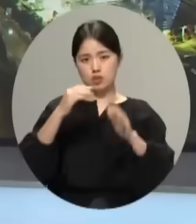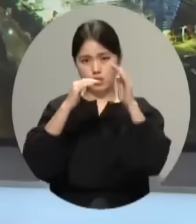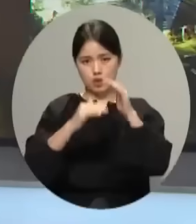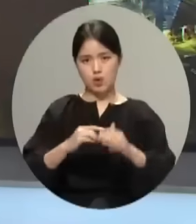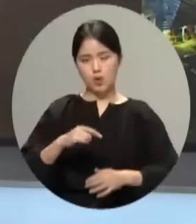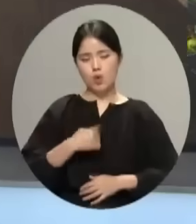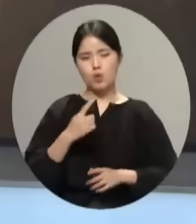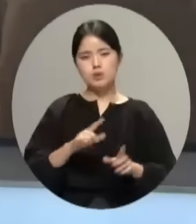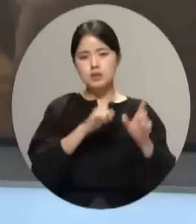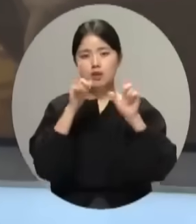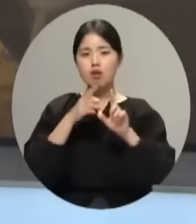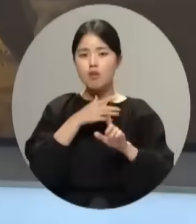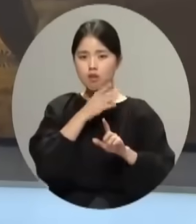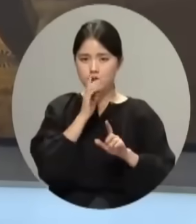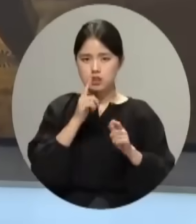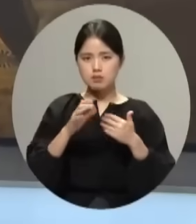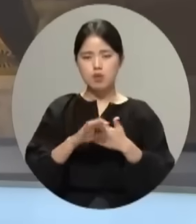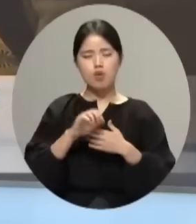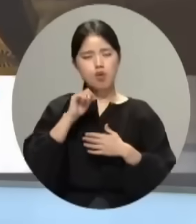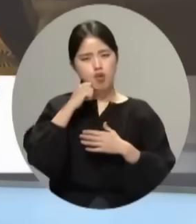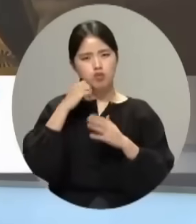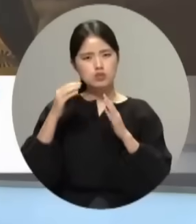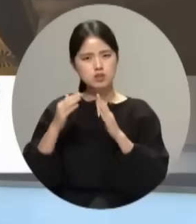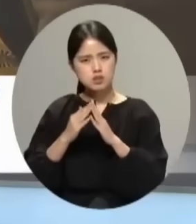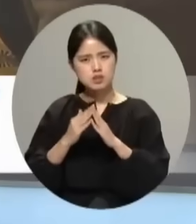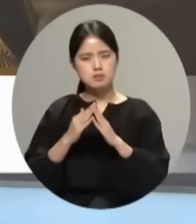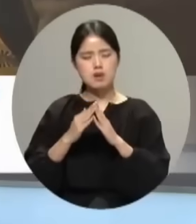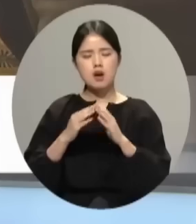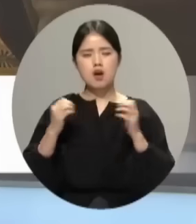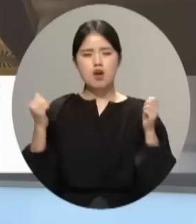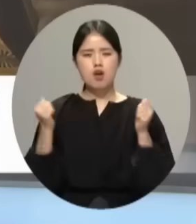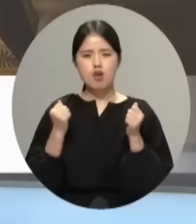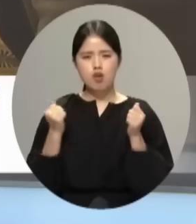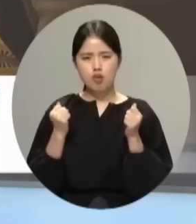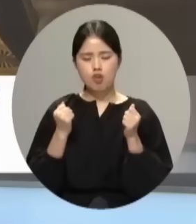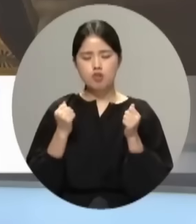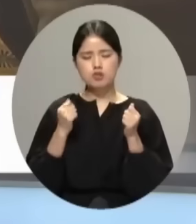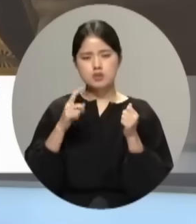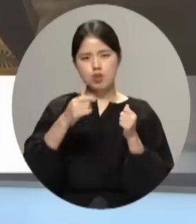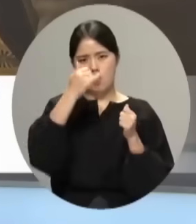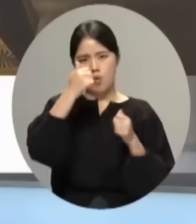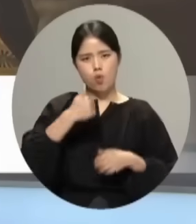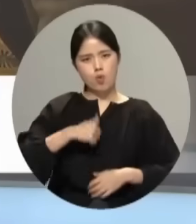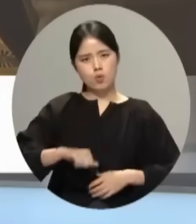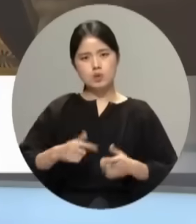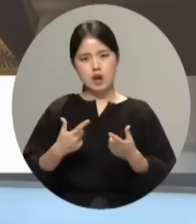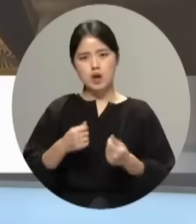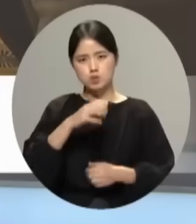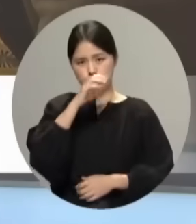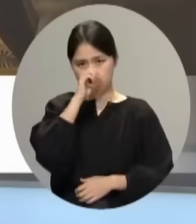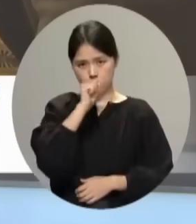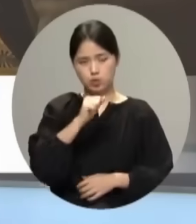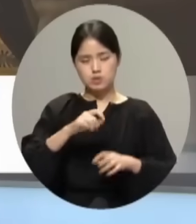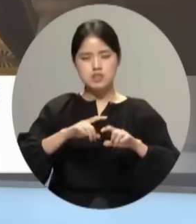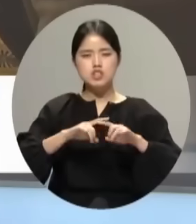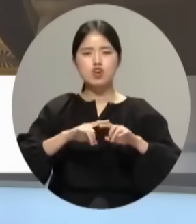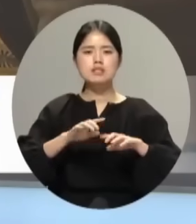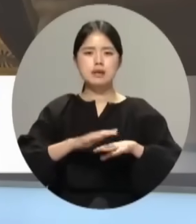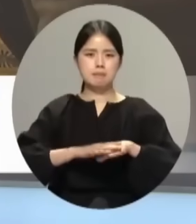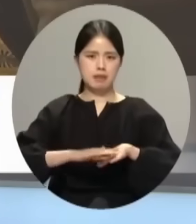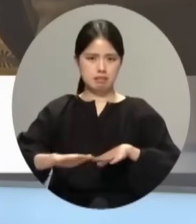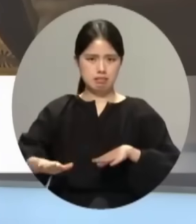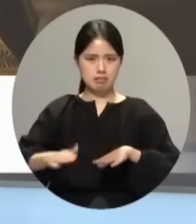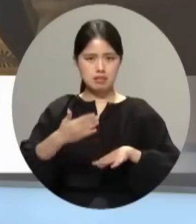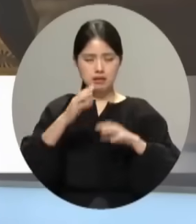홀로 사는 어르신이나 저소득층이 한겨울 추위를 이겨내는데 그나마 효자 노릇을 하는 게 전기장판입니다.